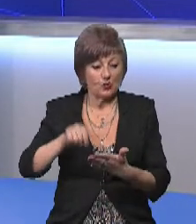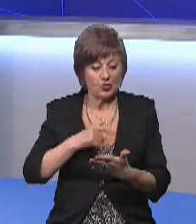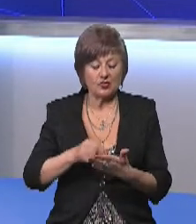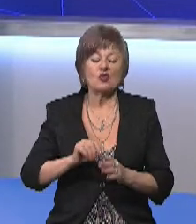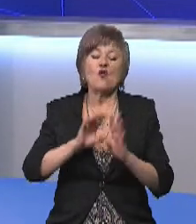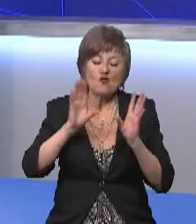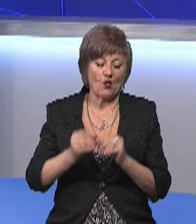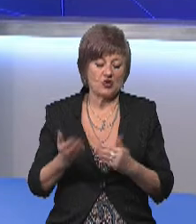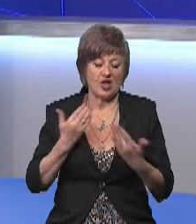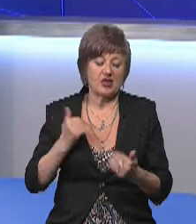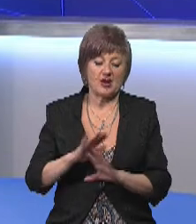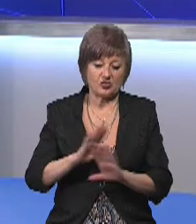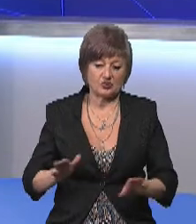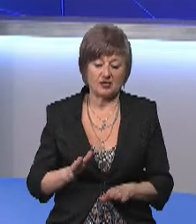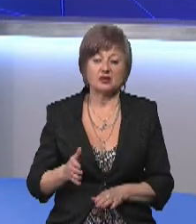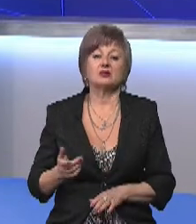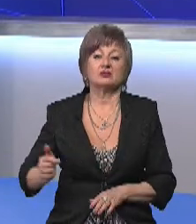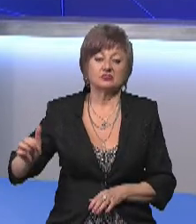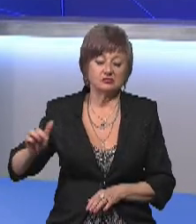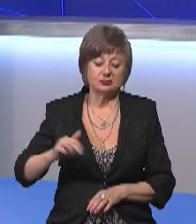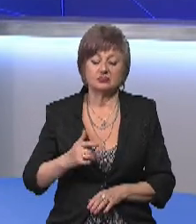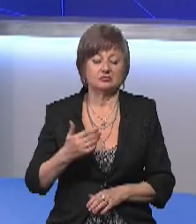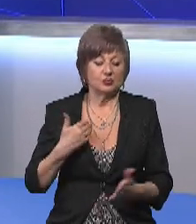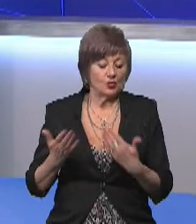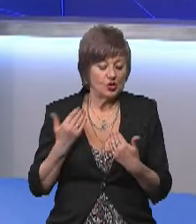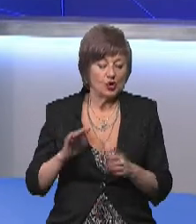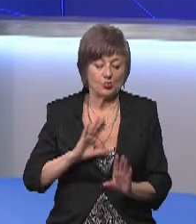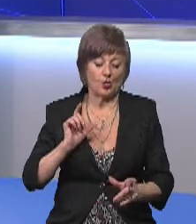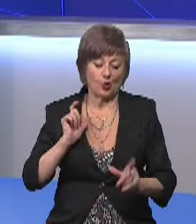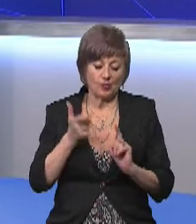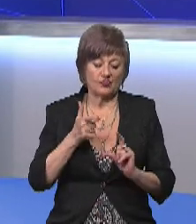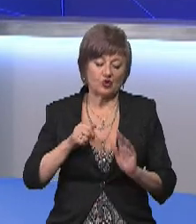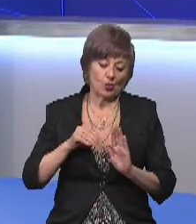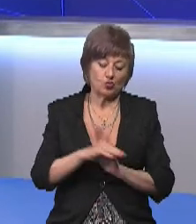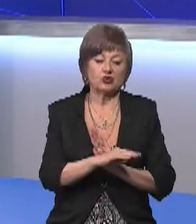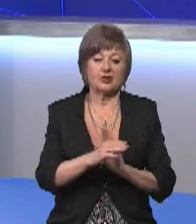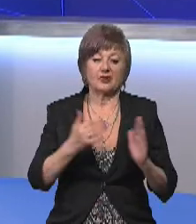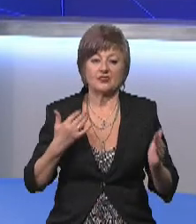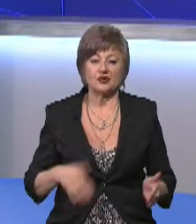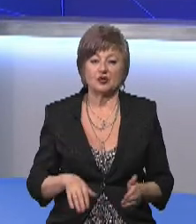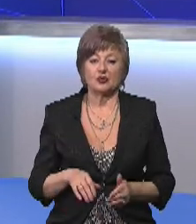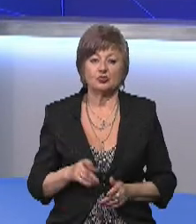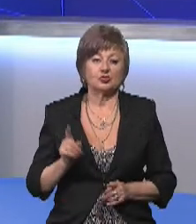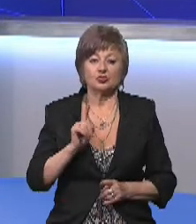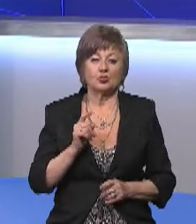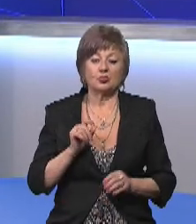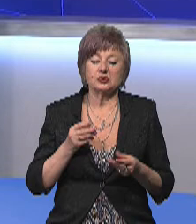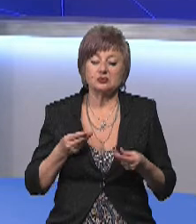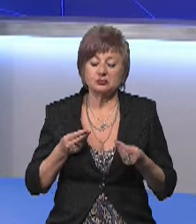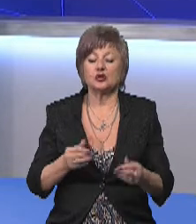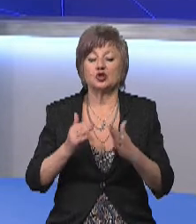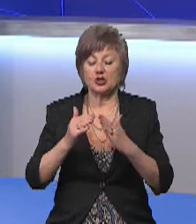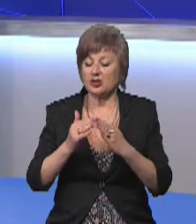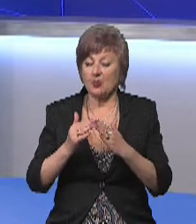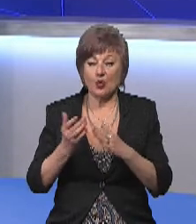спілкуйтесь взагалі. Підходить якась стороння особа, не хочете спілкуватися, розвернулись, пішли за своїми справами. Додому до вас прийшли,